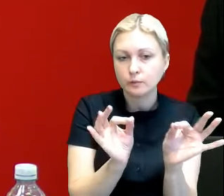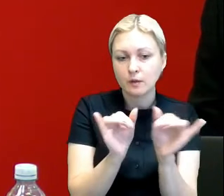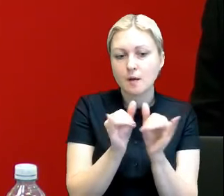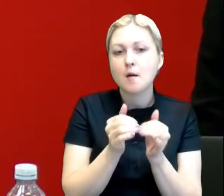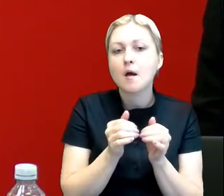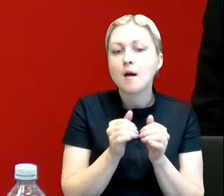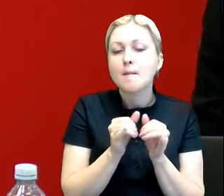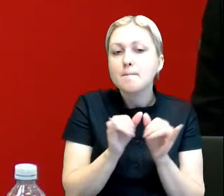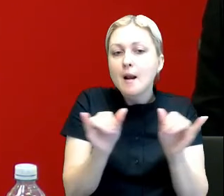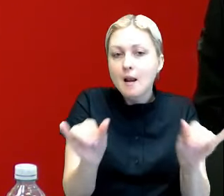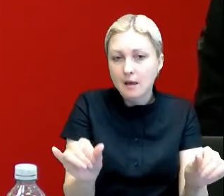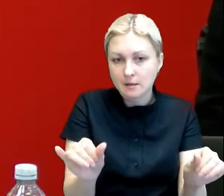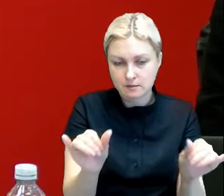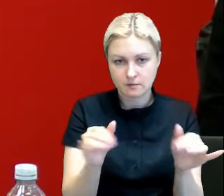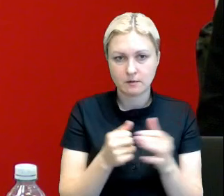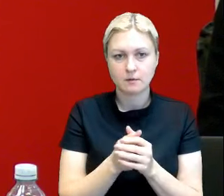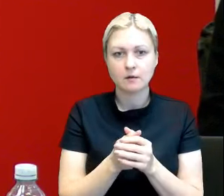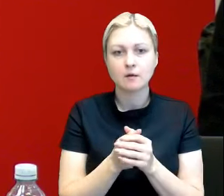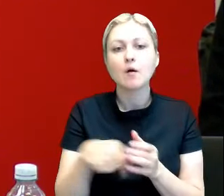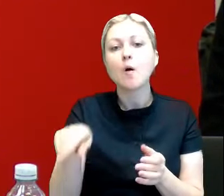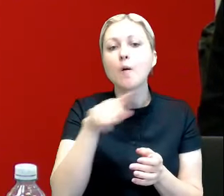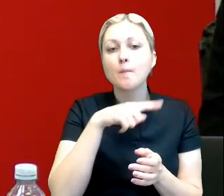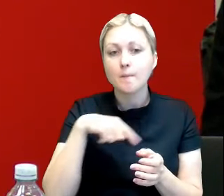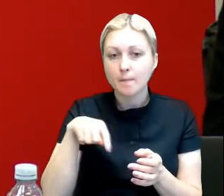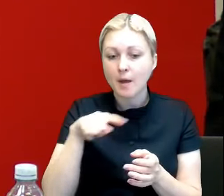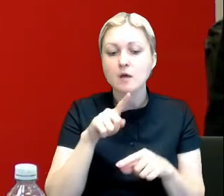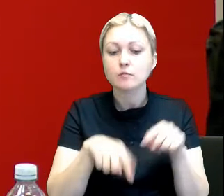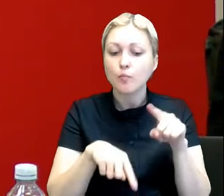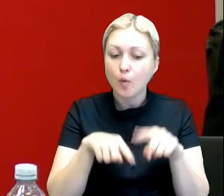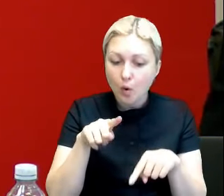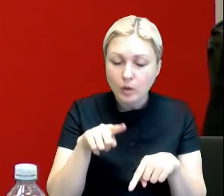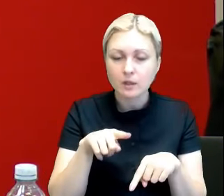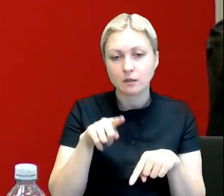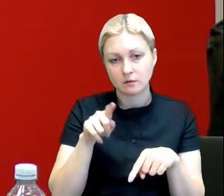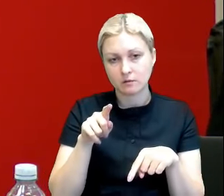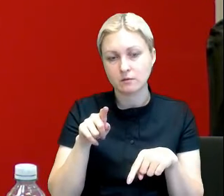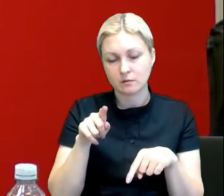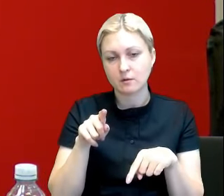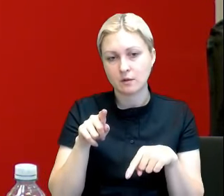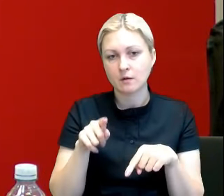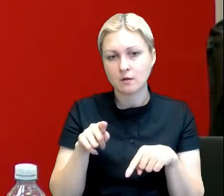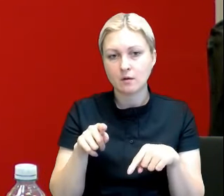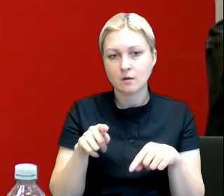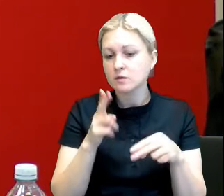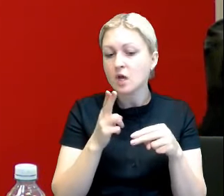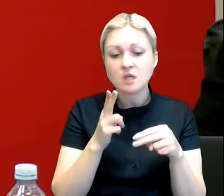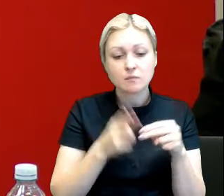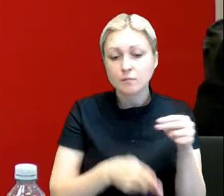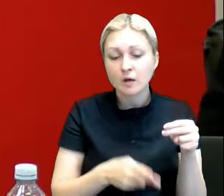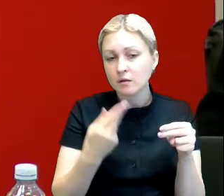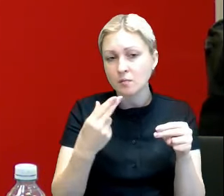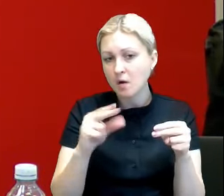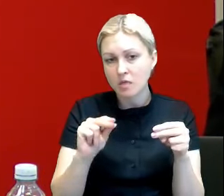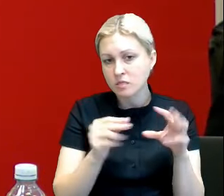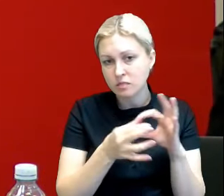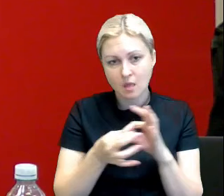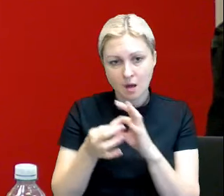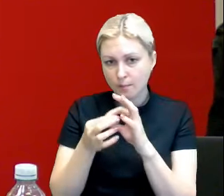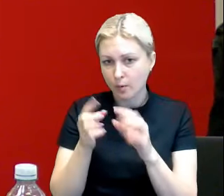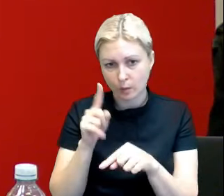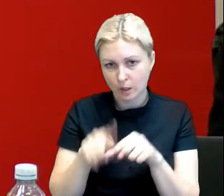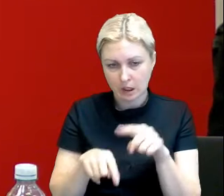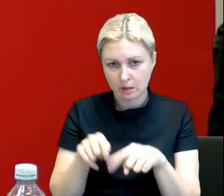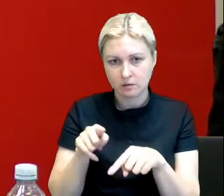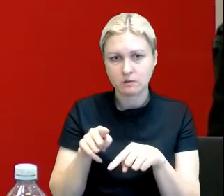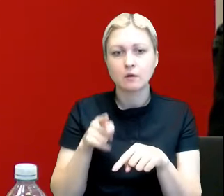ir ir tu mes tiktai kaip politikai noriu pasakyt kad šitas sprendimas net ne politinis jisai buvo visų pirma pma iš